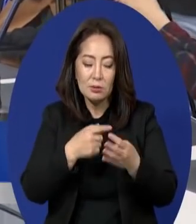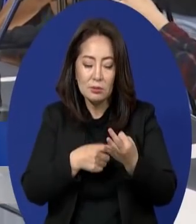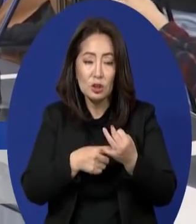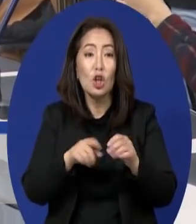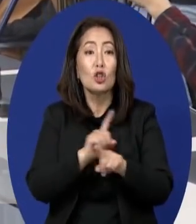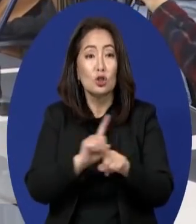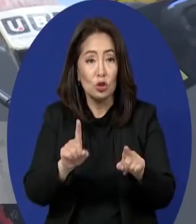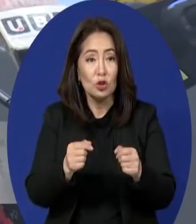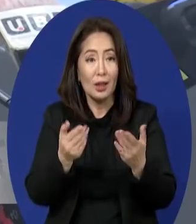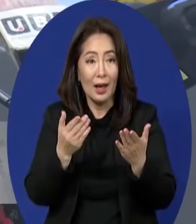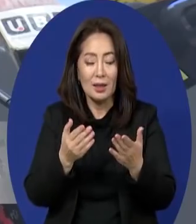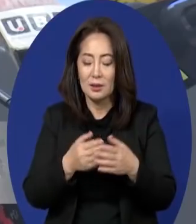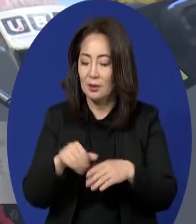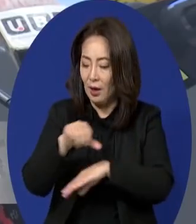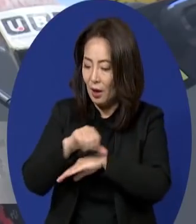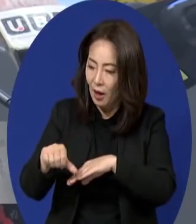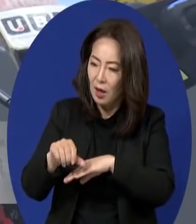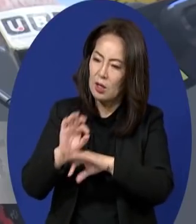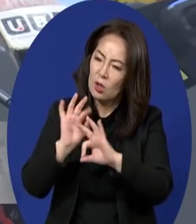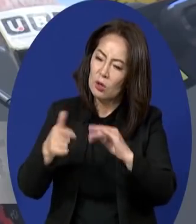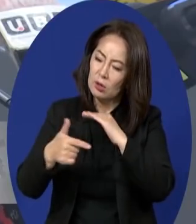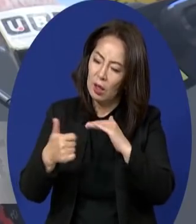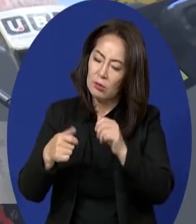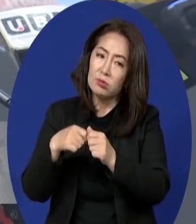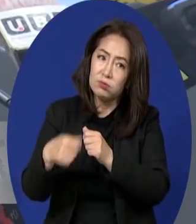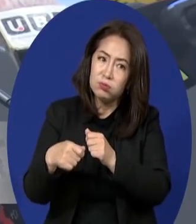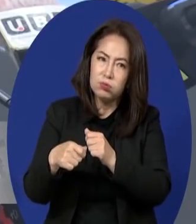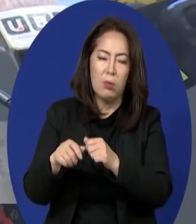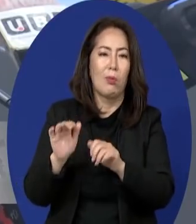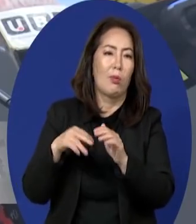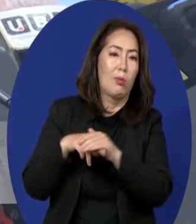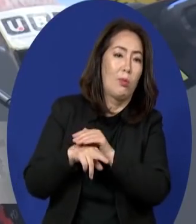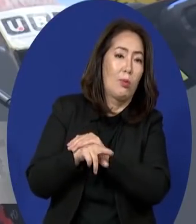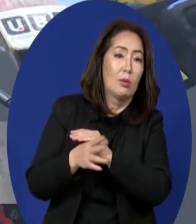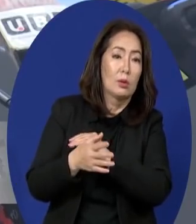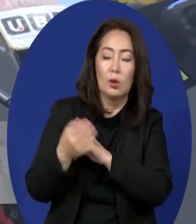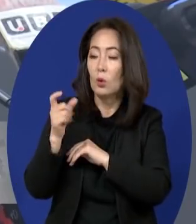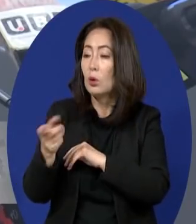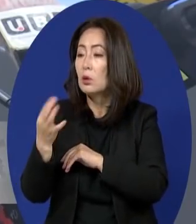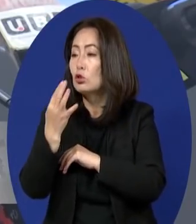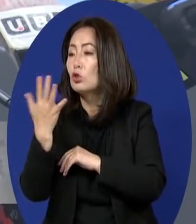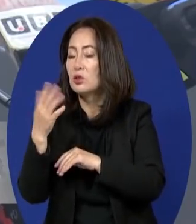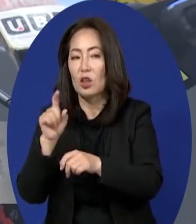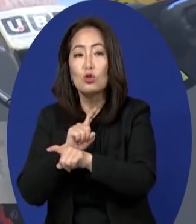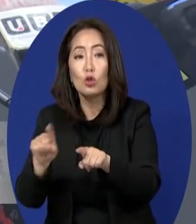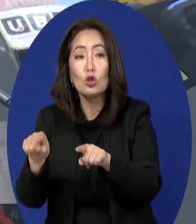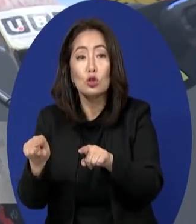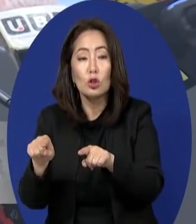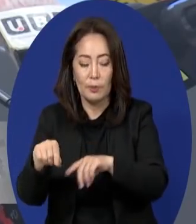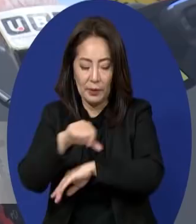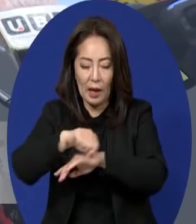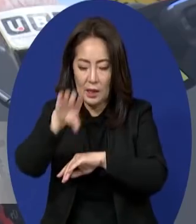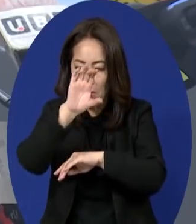зөрчлөөс галийн болон бусад татвар төлхөөс зайлсхийсэн үйлдэл 45 байгаа. Эдгээр 45 зөрчилд гайлийн байгууллаас